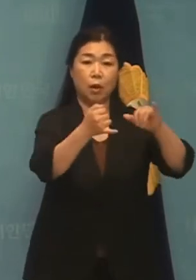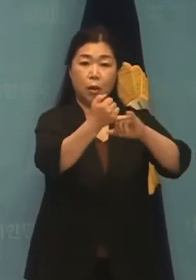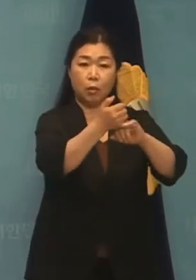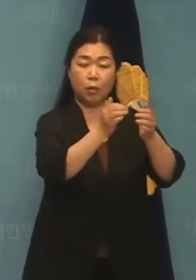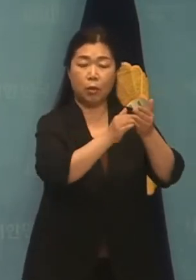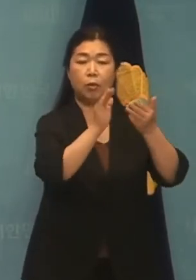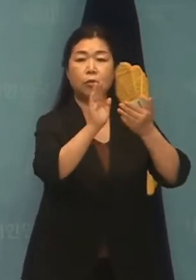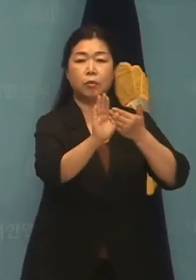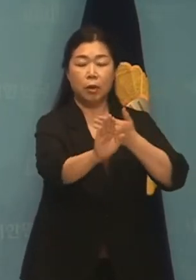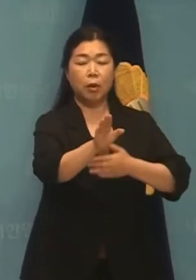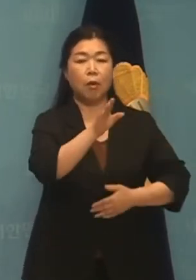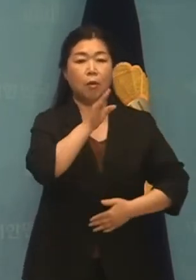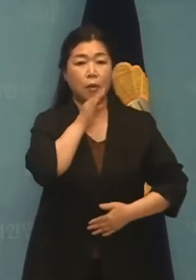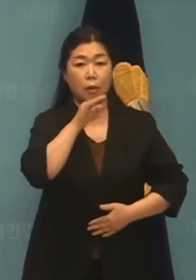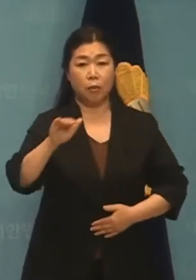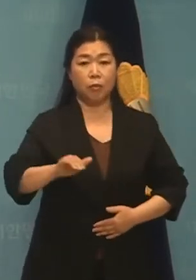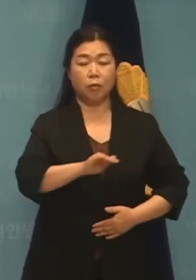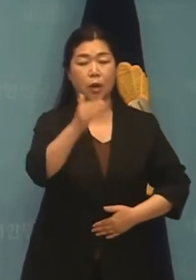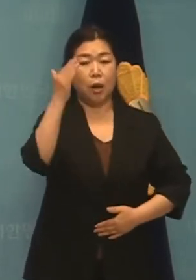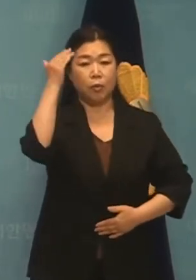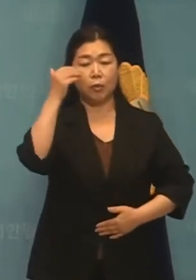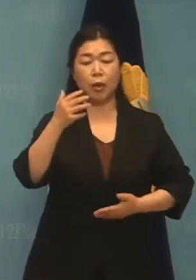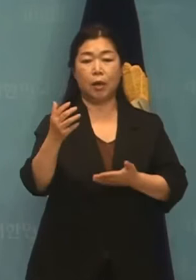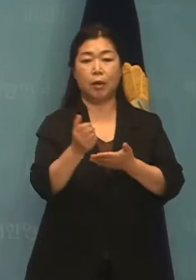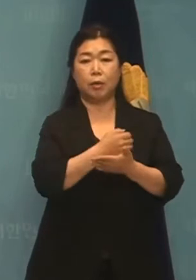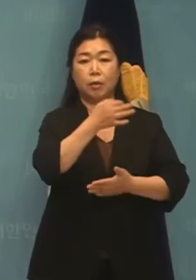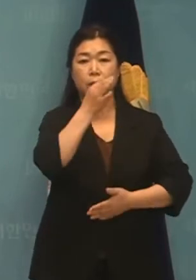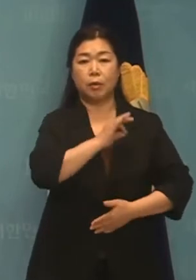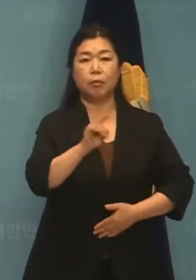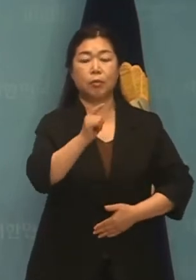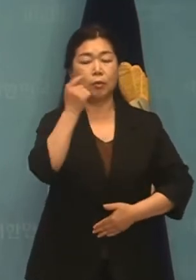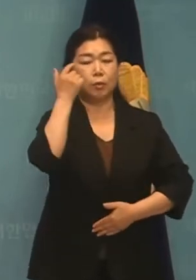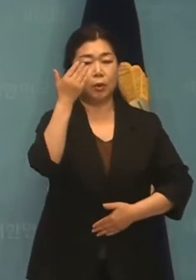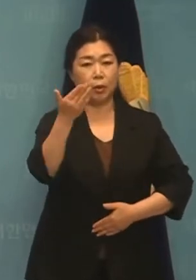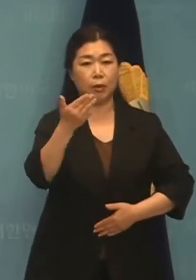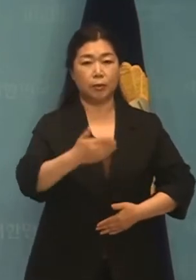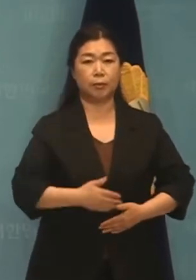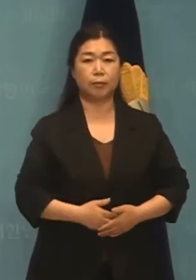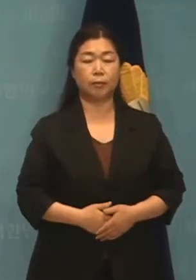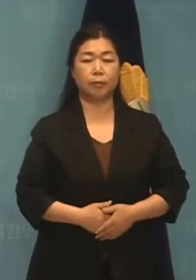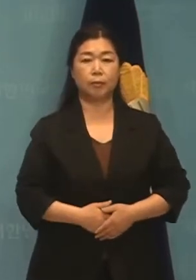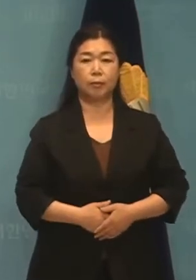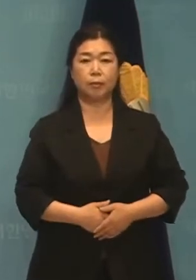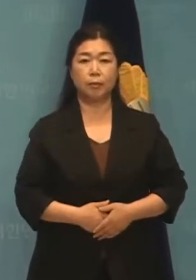과연 우리가 얻은 것은 무엇인지를 생각하게 됩니다.